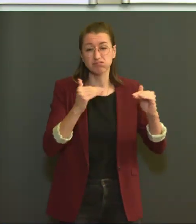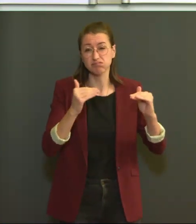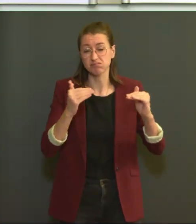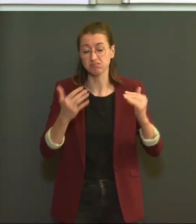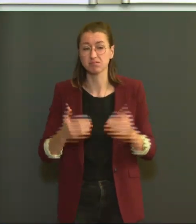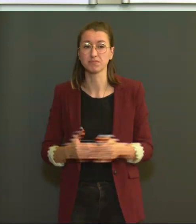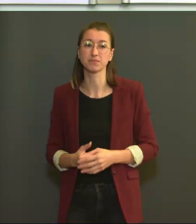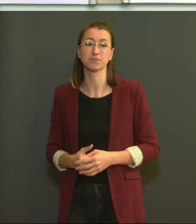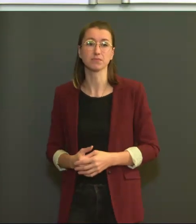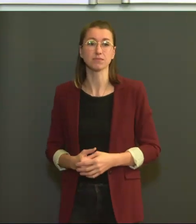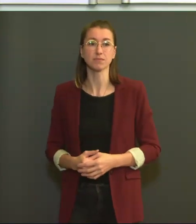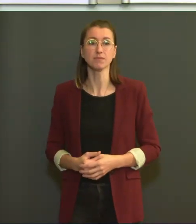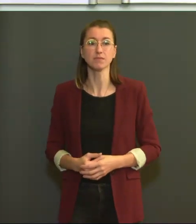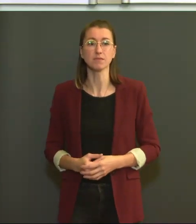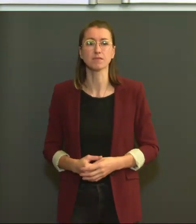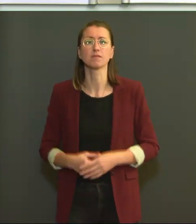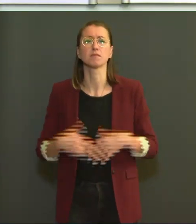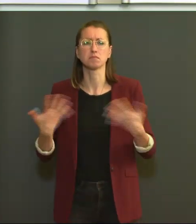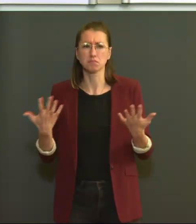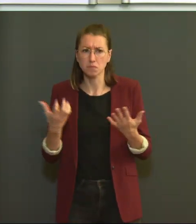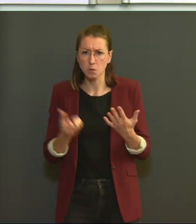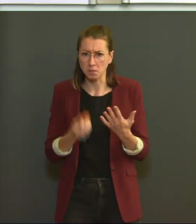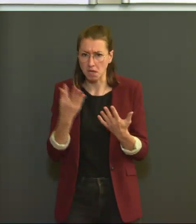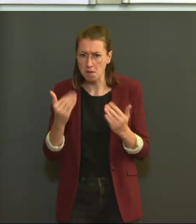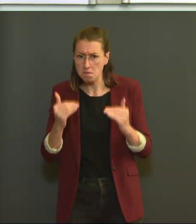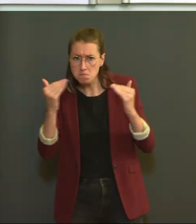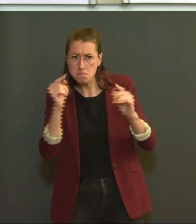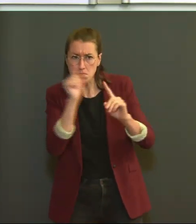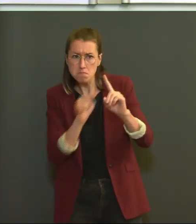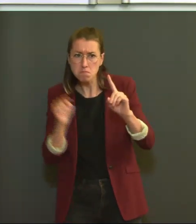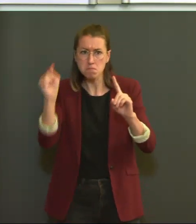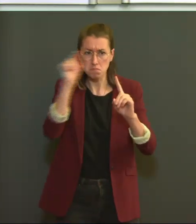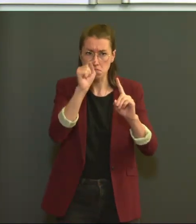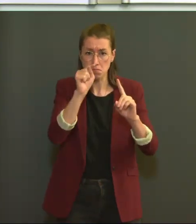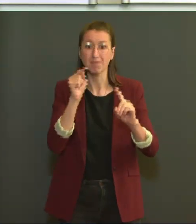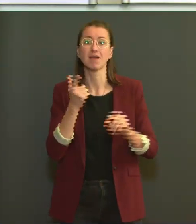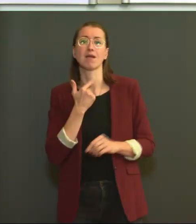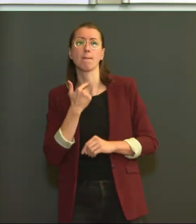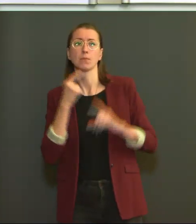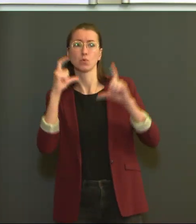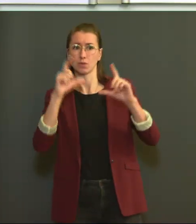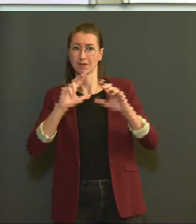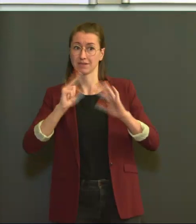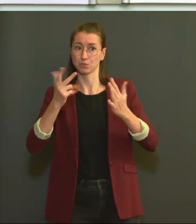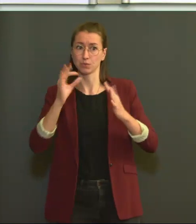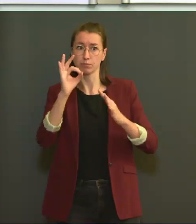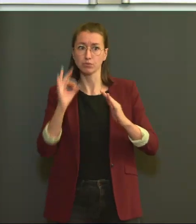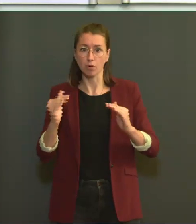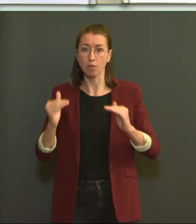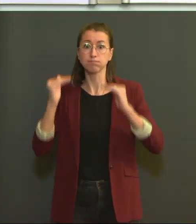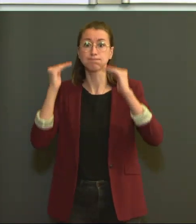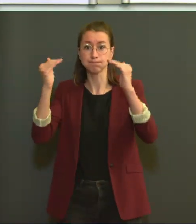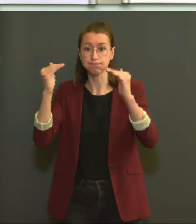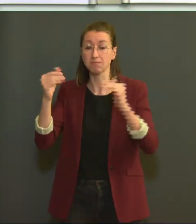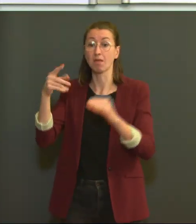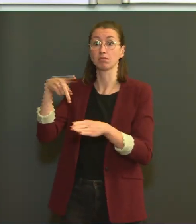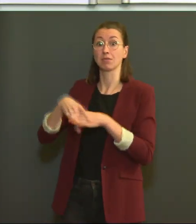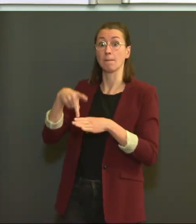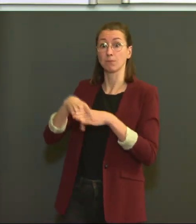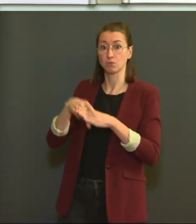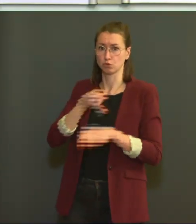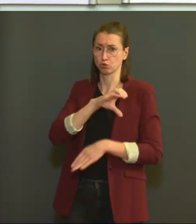augmentations de 18% au Limbourg à 103% à Namur. Cependant,